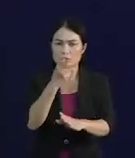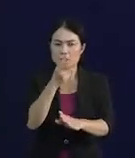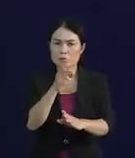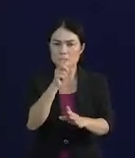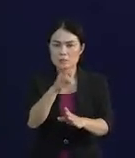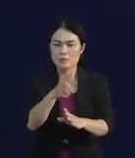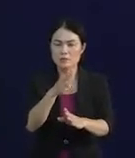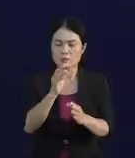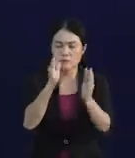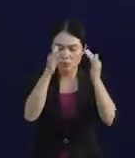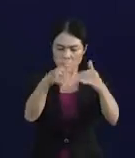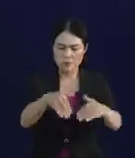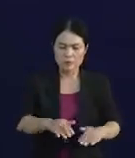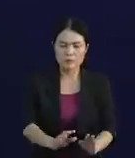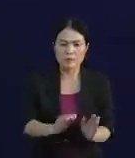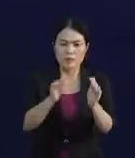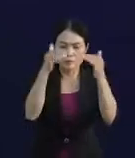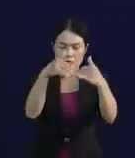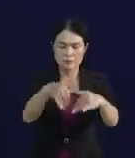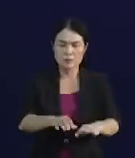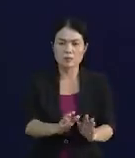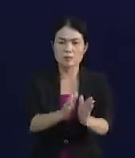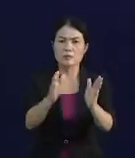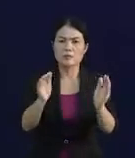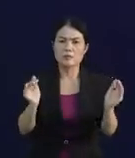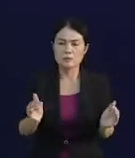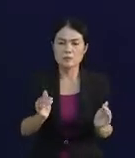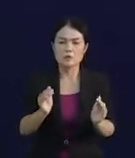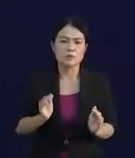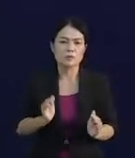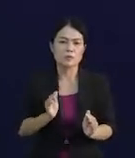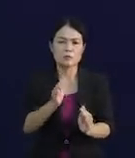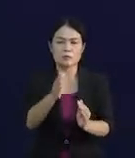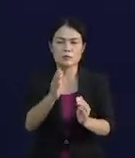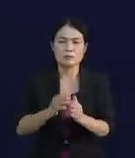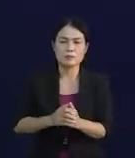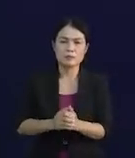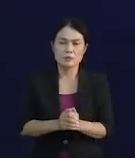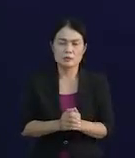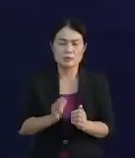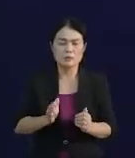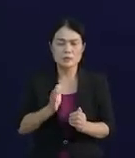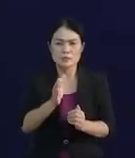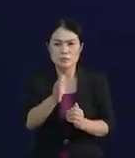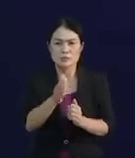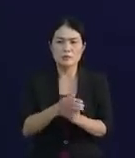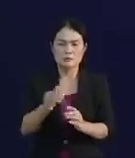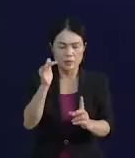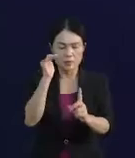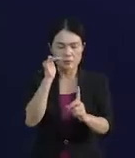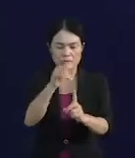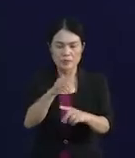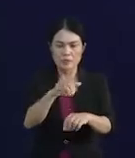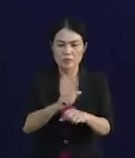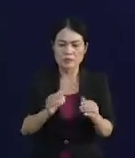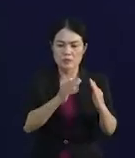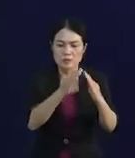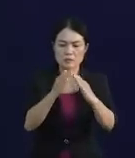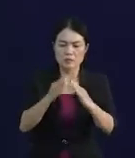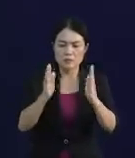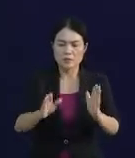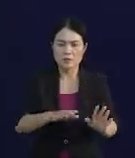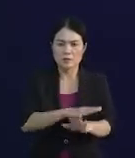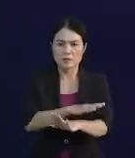ได้กวาดเคยระลอกดอกทมสำบาหมวยกำปองบอกปุยยังเลื่อนยังเลื่อนแล้วสำดาวหมอกเราพมเนี่ยส